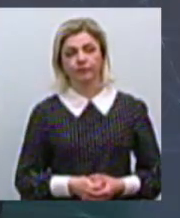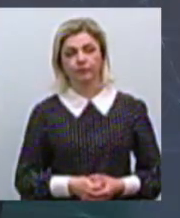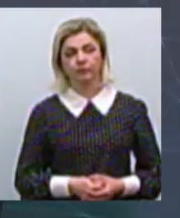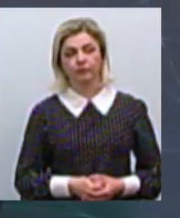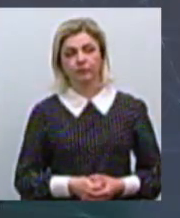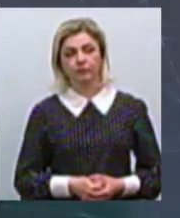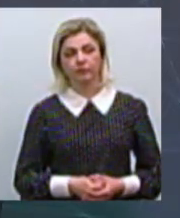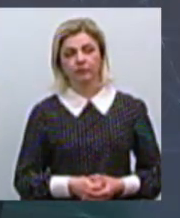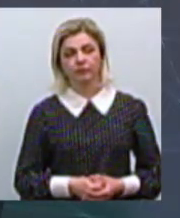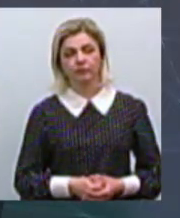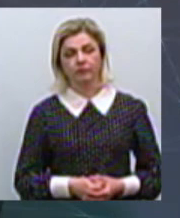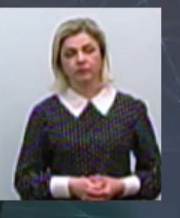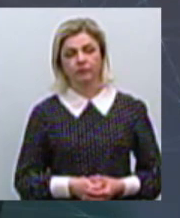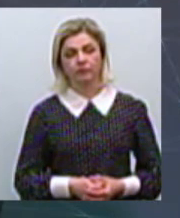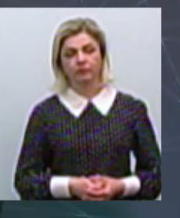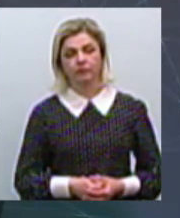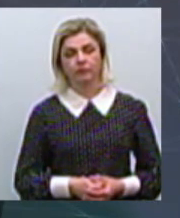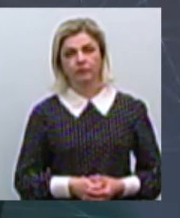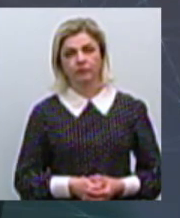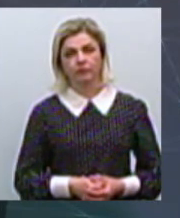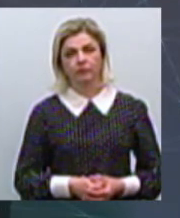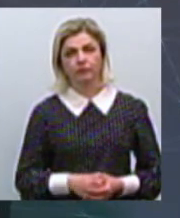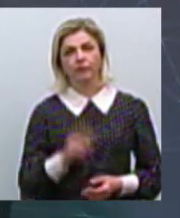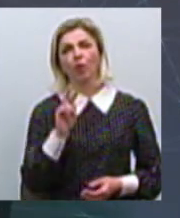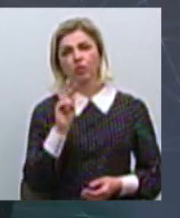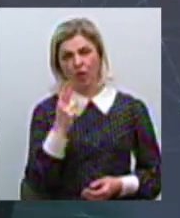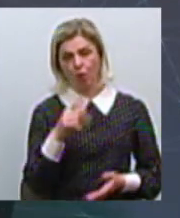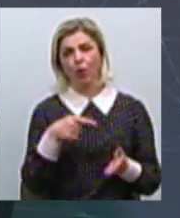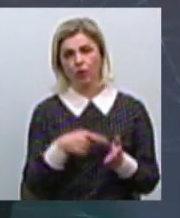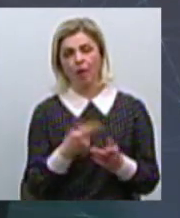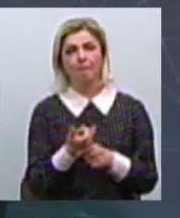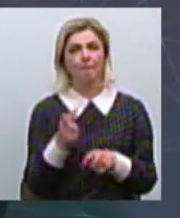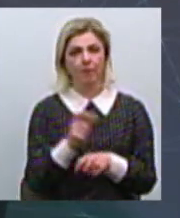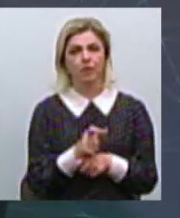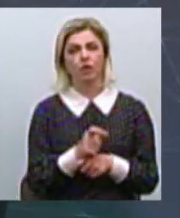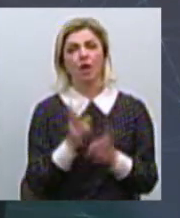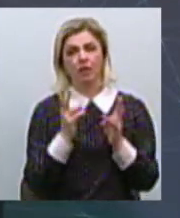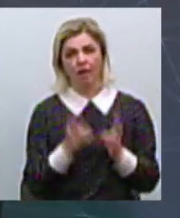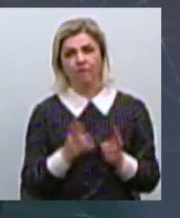По Миколаєву найбільш всього ДТП случається